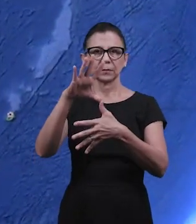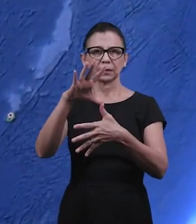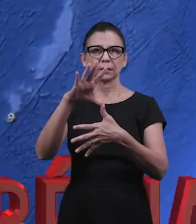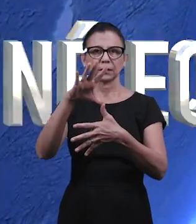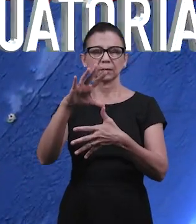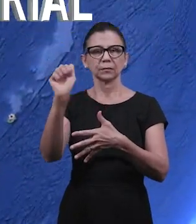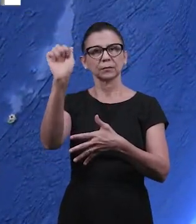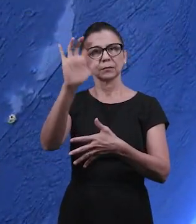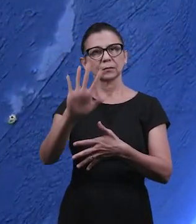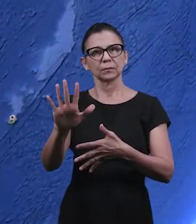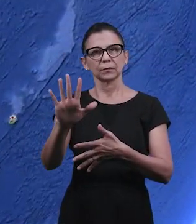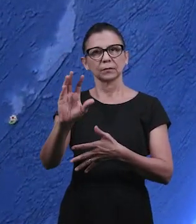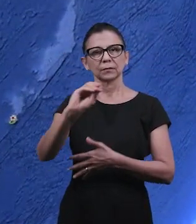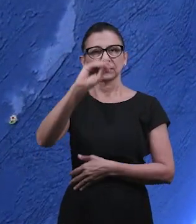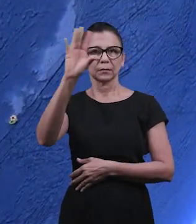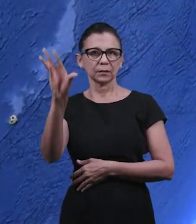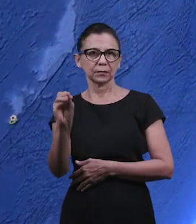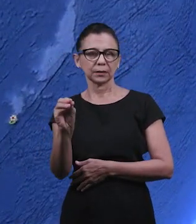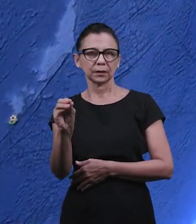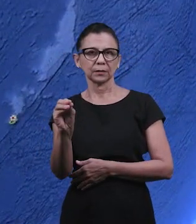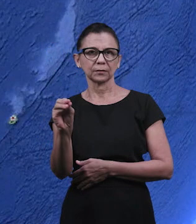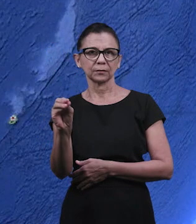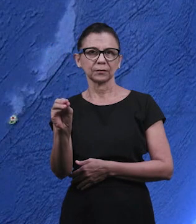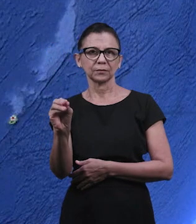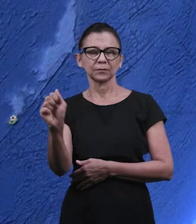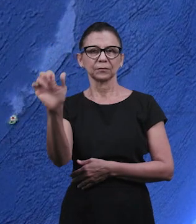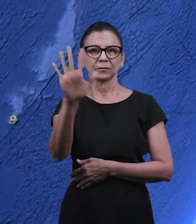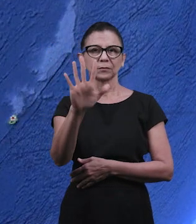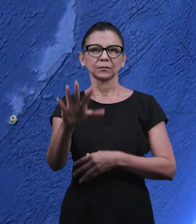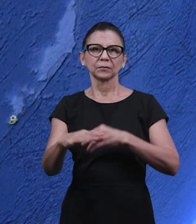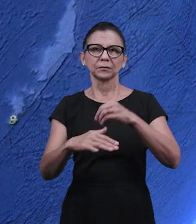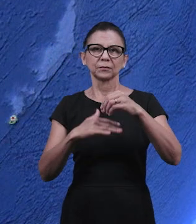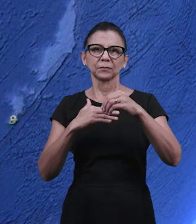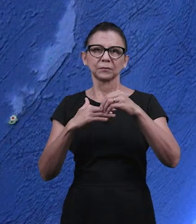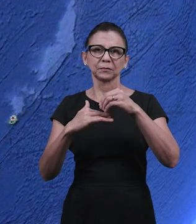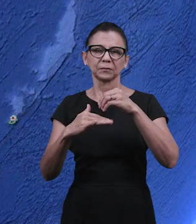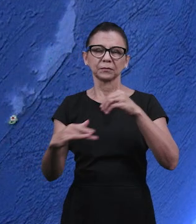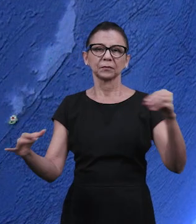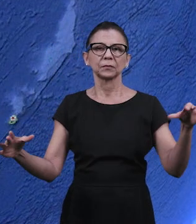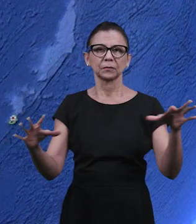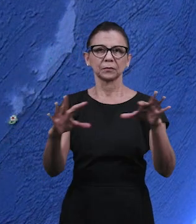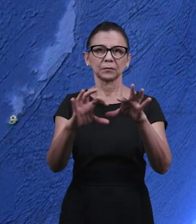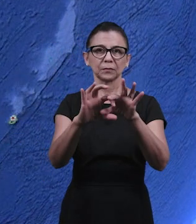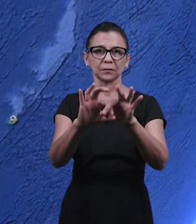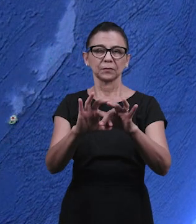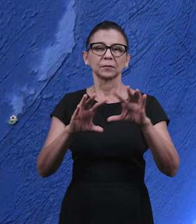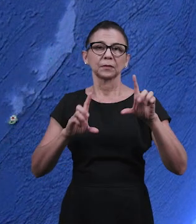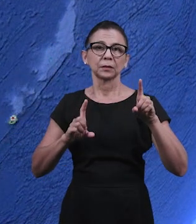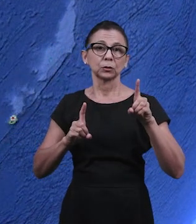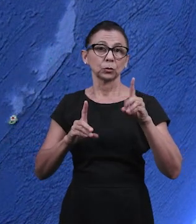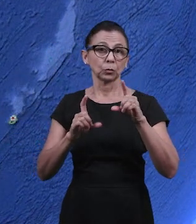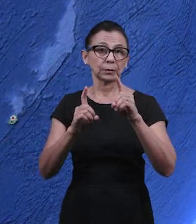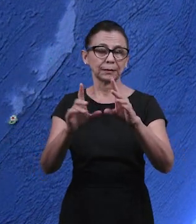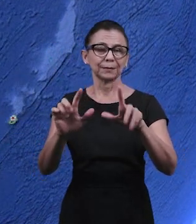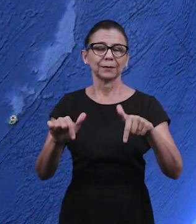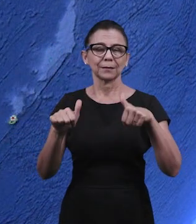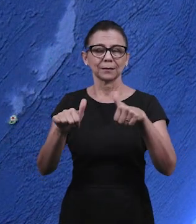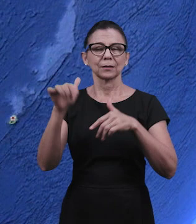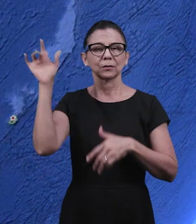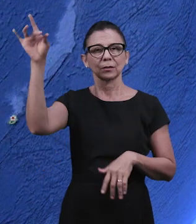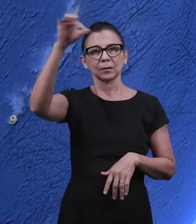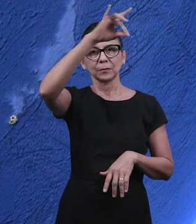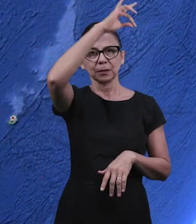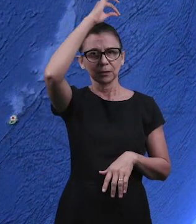trois Amériques, Europe, Afrique, Asie et Océanie, connectées par la même doctrine, par